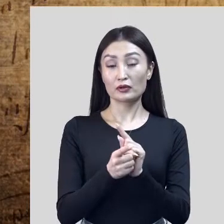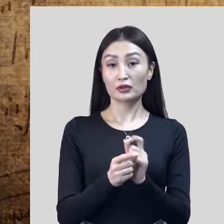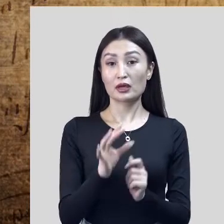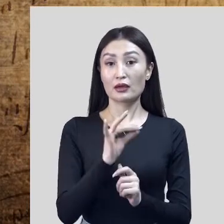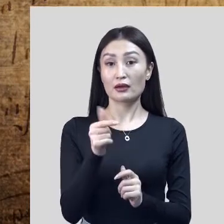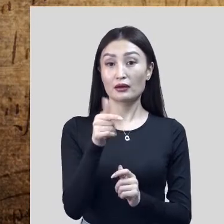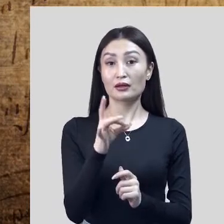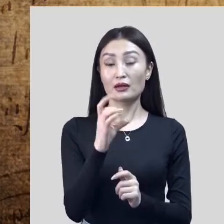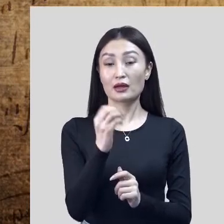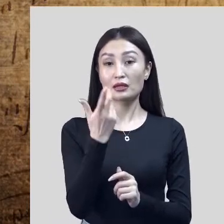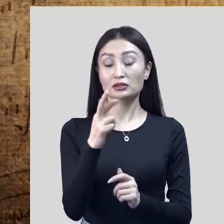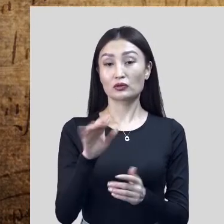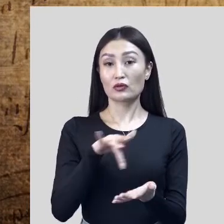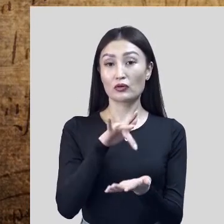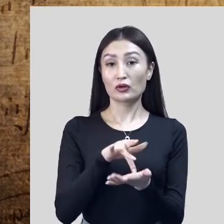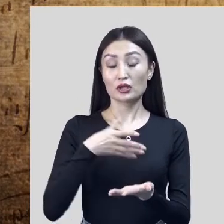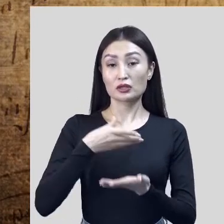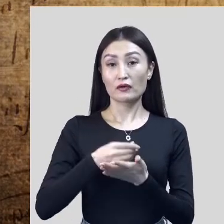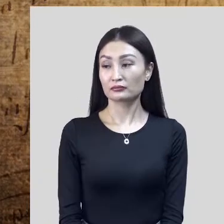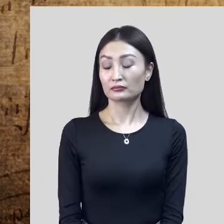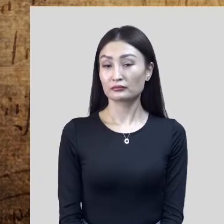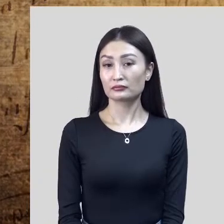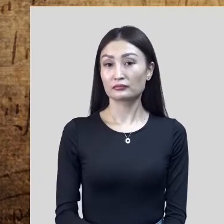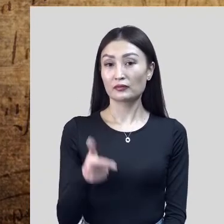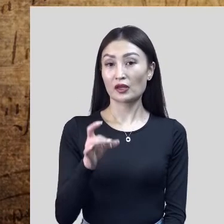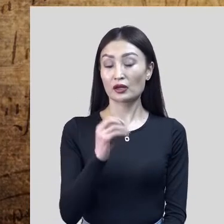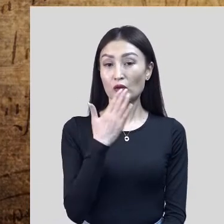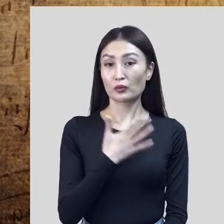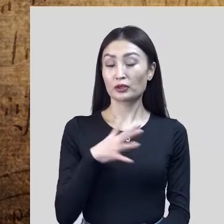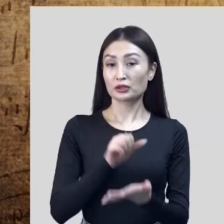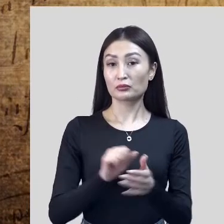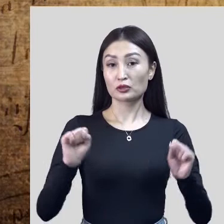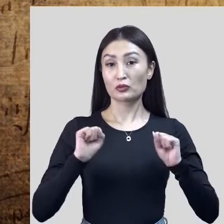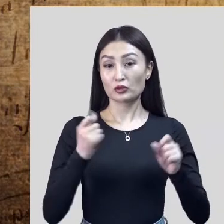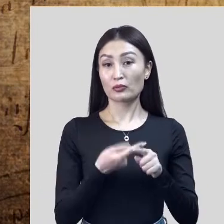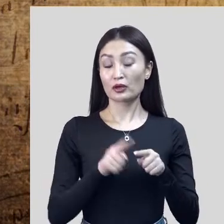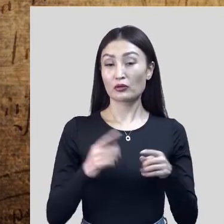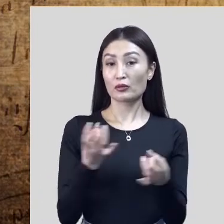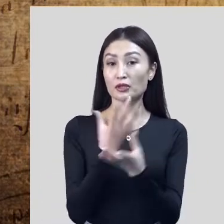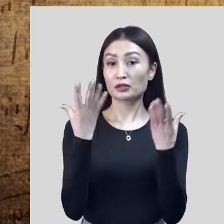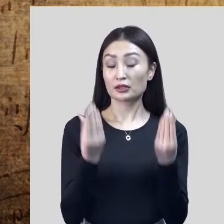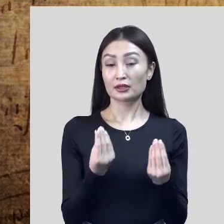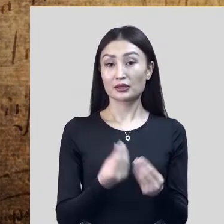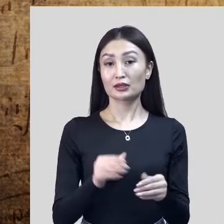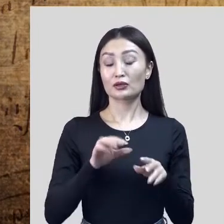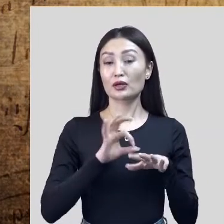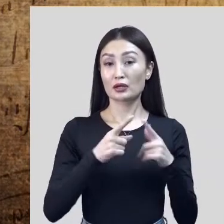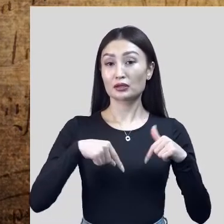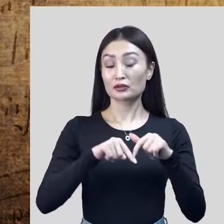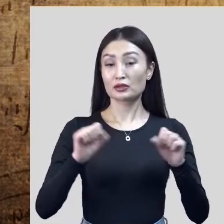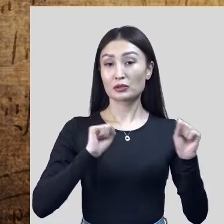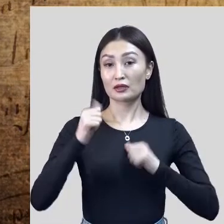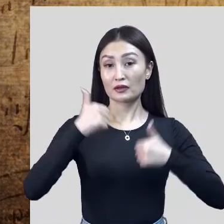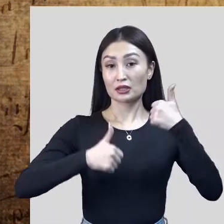и Грецию в провинции своей державы. Греки любили заниматься спортом, поэтому в праздничные дни они часто устраивали